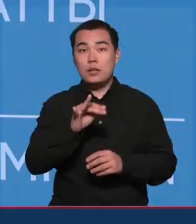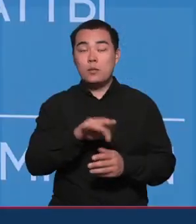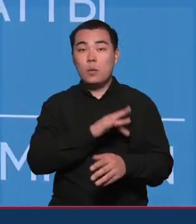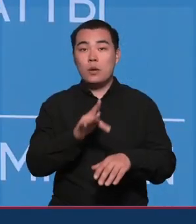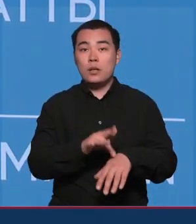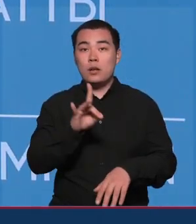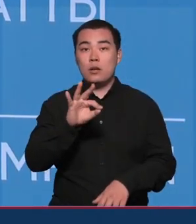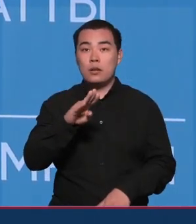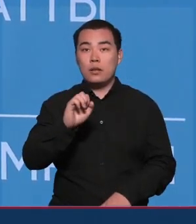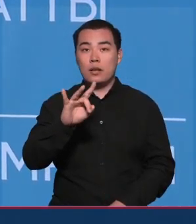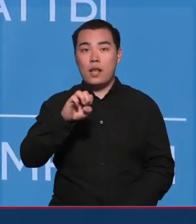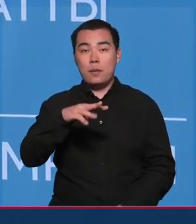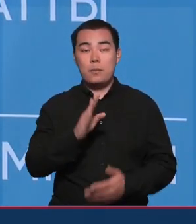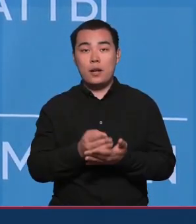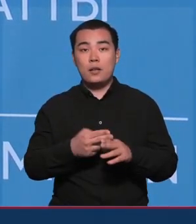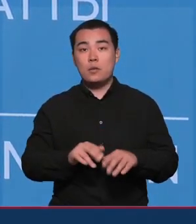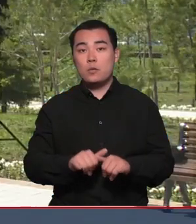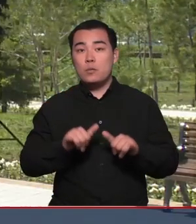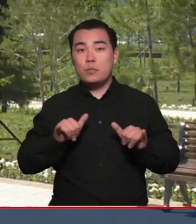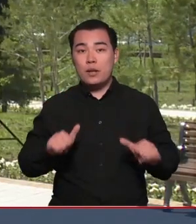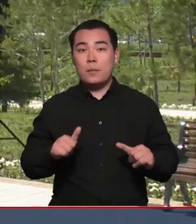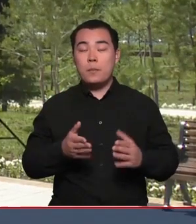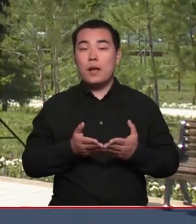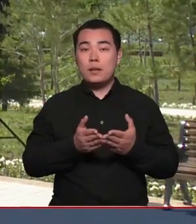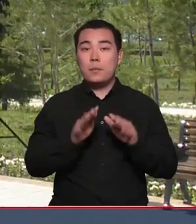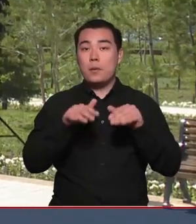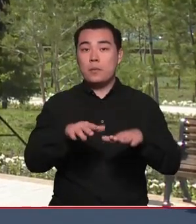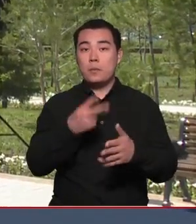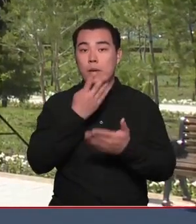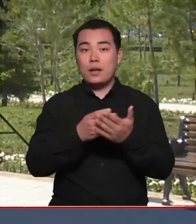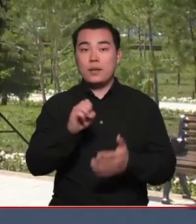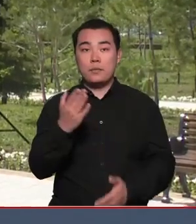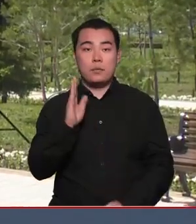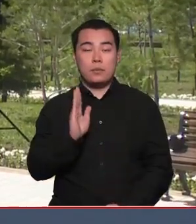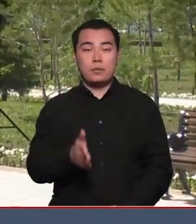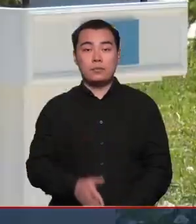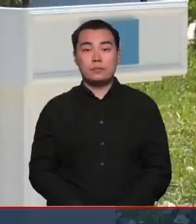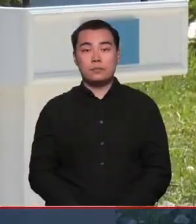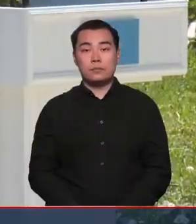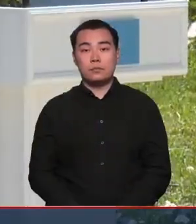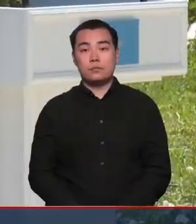городе Роттердам, который является крупнейшим морским портом Европы.